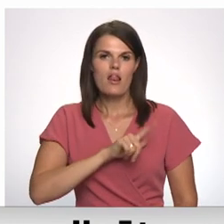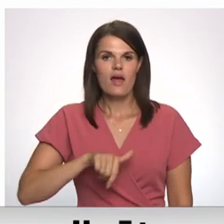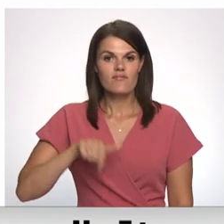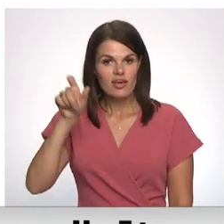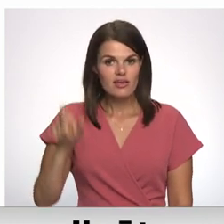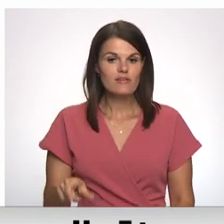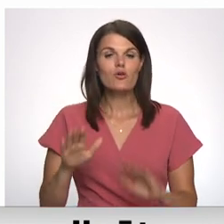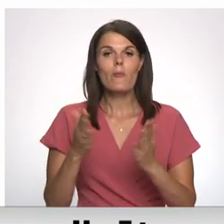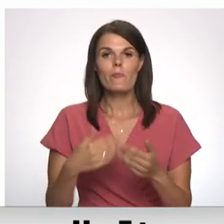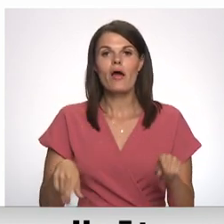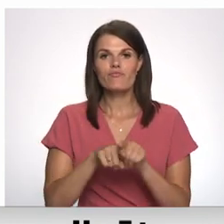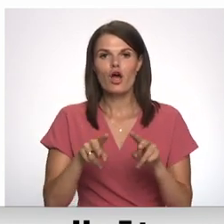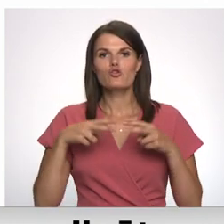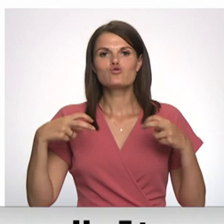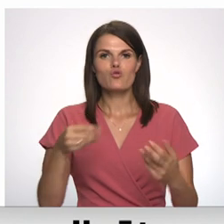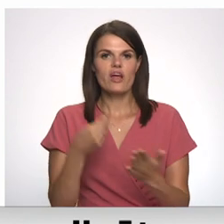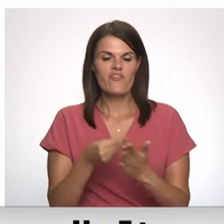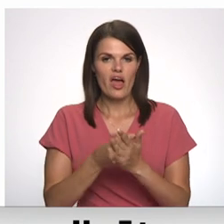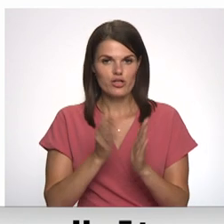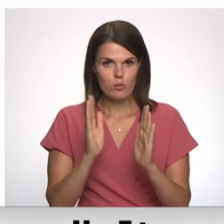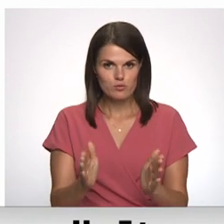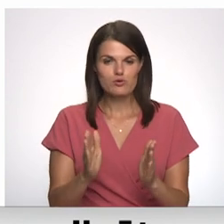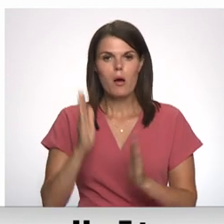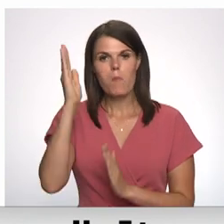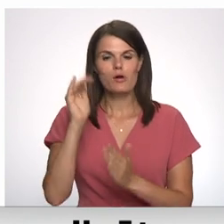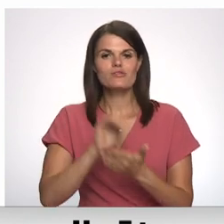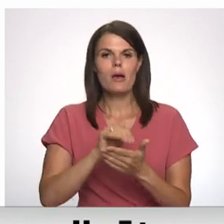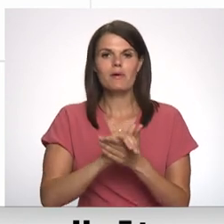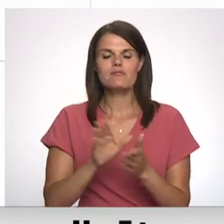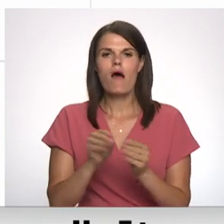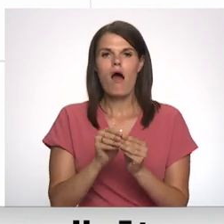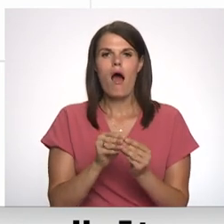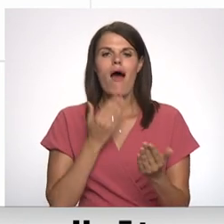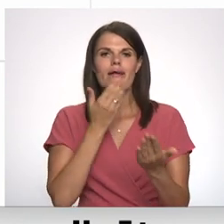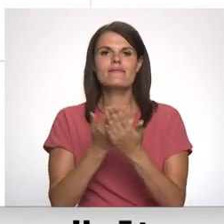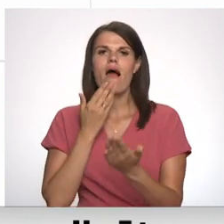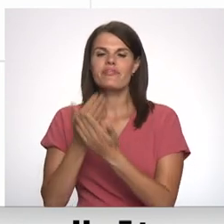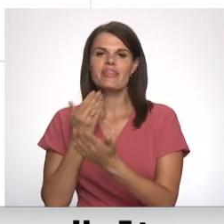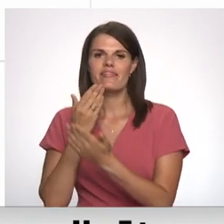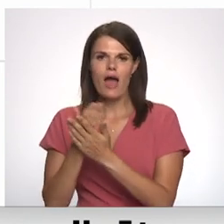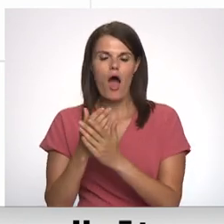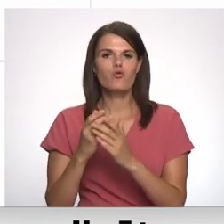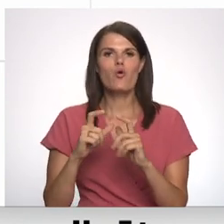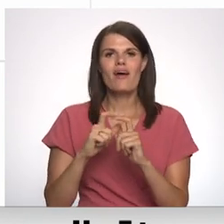iedzīvotājs, bet arī žūrijas vērtējumu. Balsot un iepazīties ar kandidātu vizītkartēm var mājaslapā